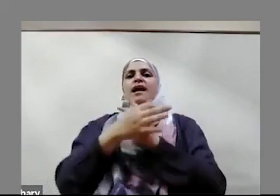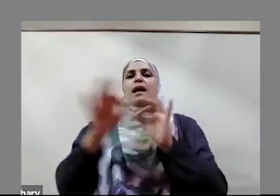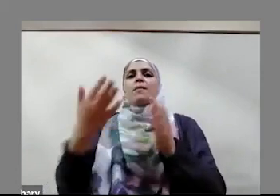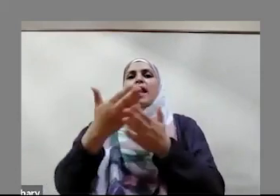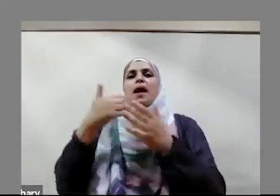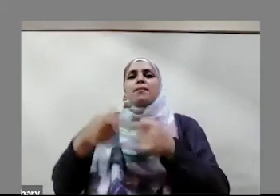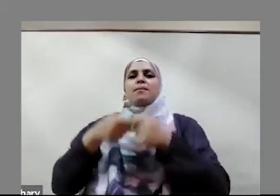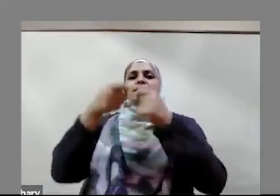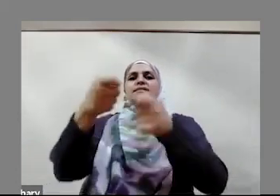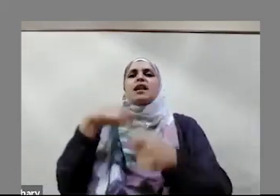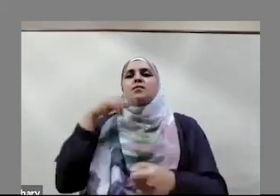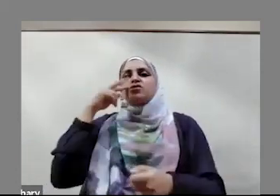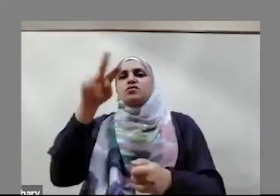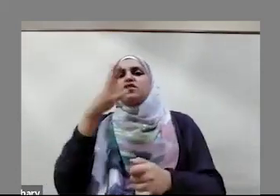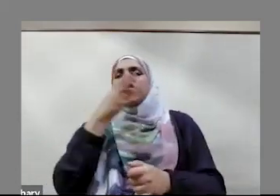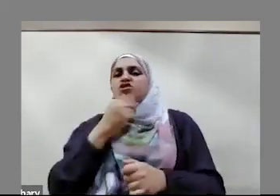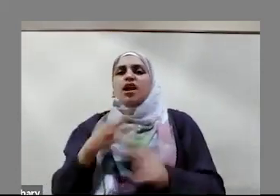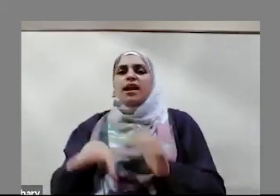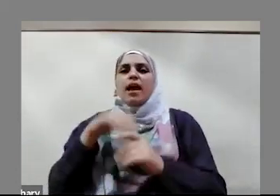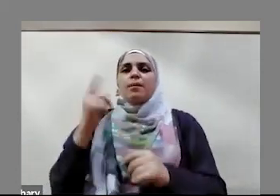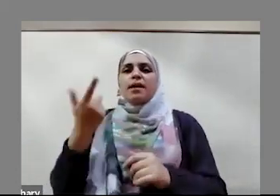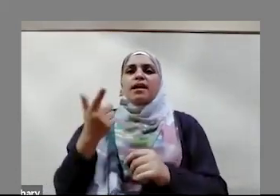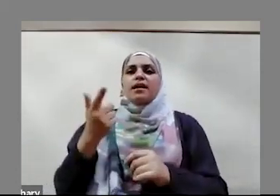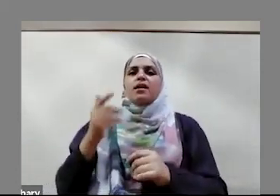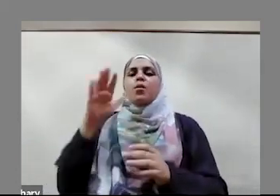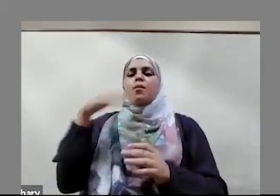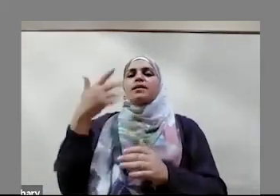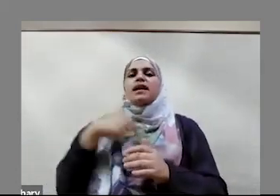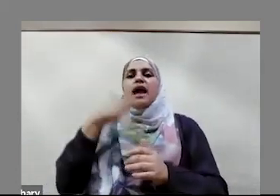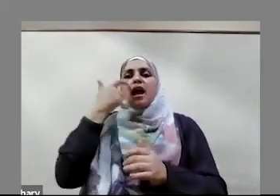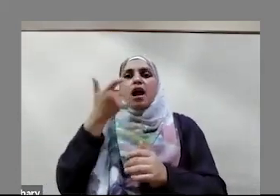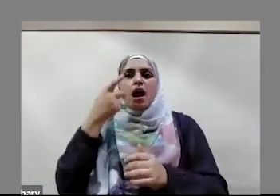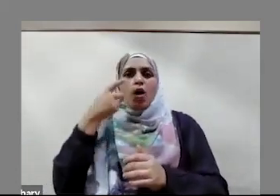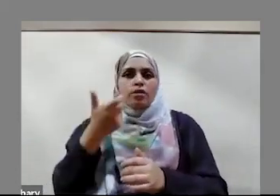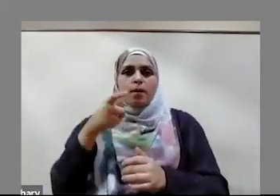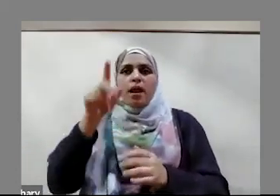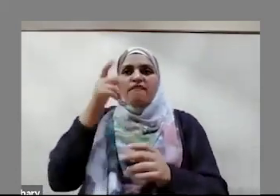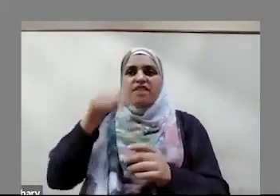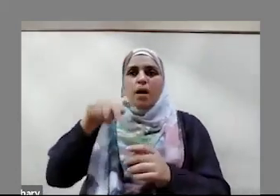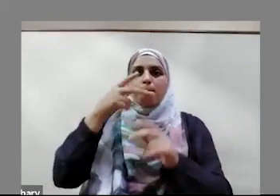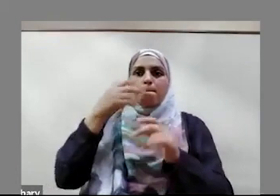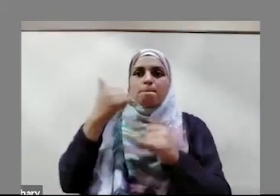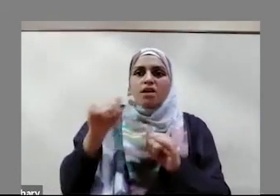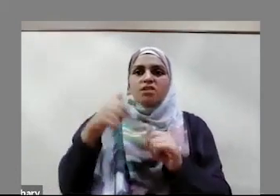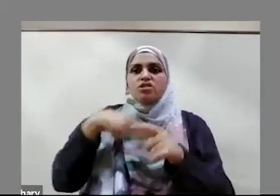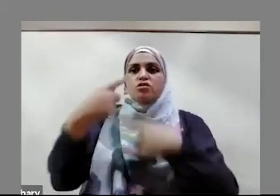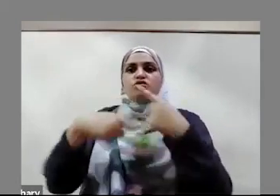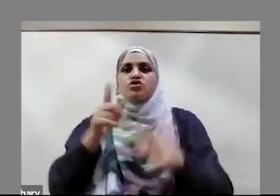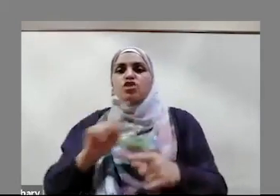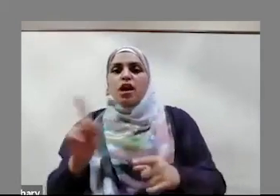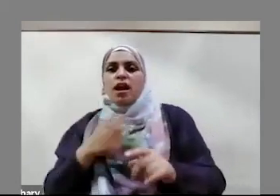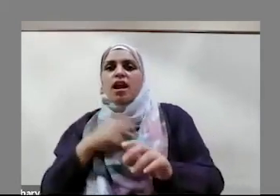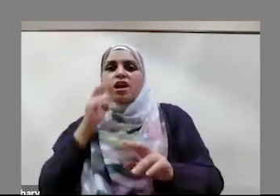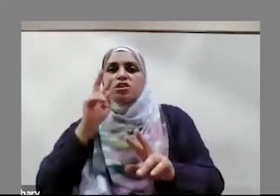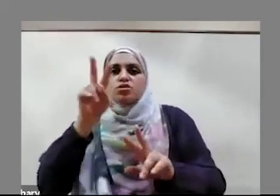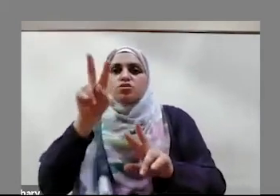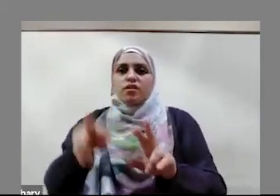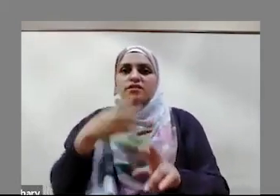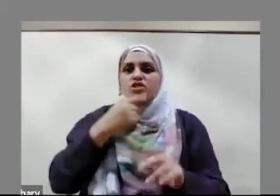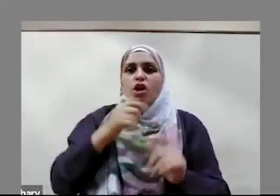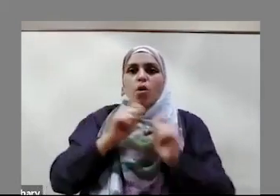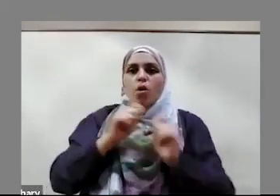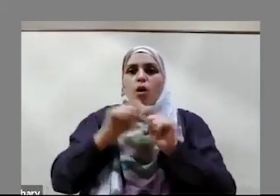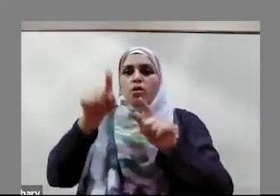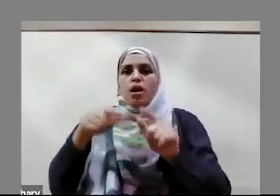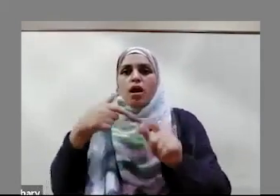يتسلم هيكون عامل ازاي، فاخد بالي لو في حاجه بايظه، لو في حاجه مش شغاله، لو في عملت مثلا